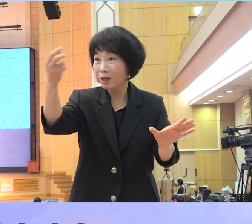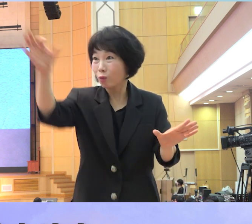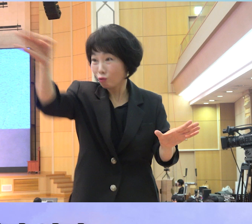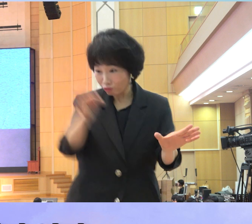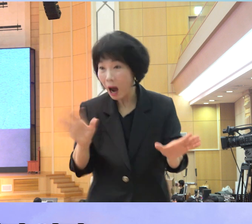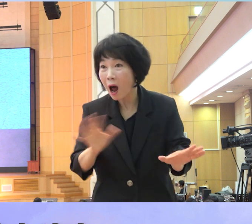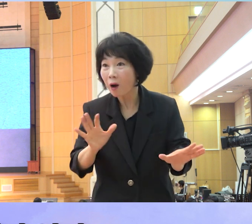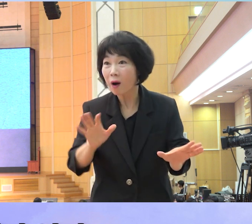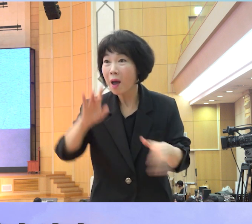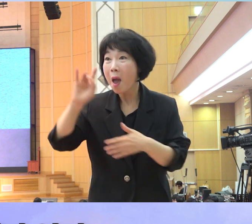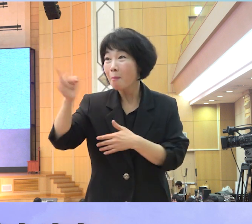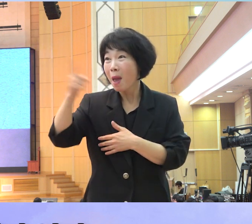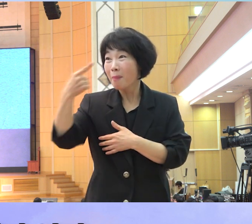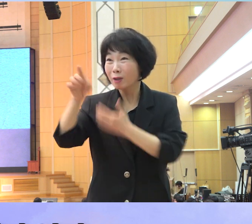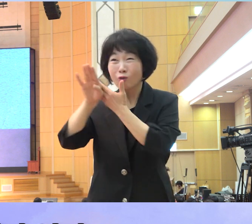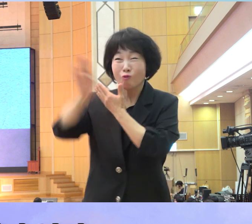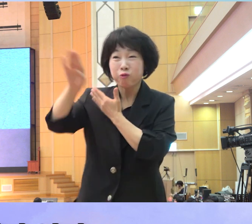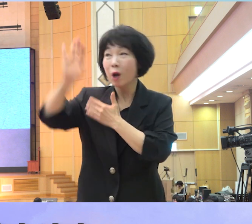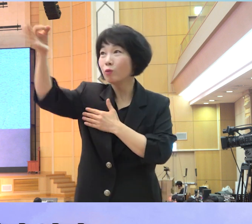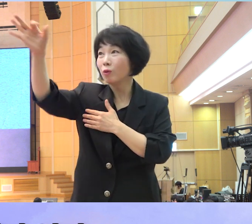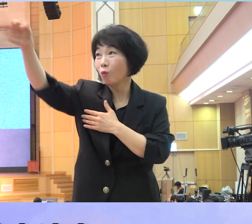해서. 안 주면 안 줬지.